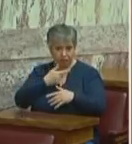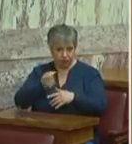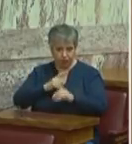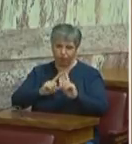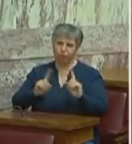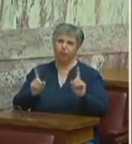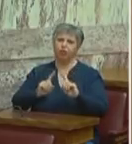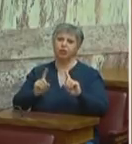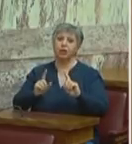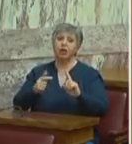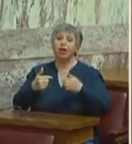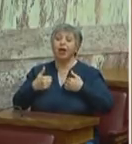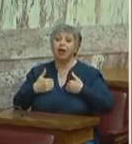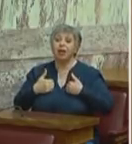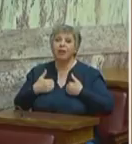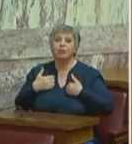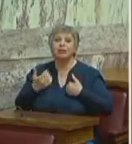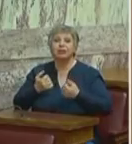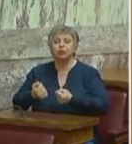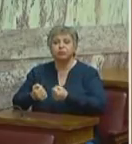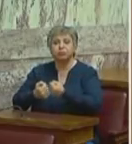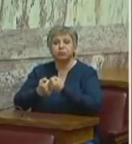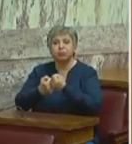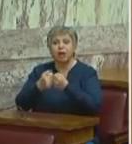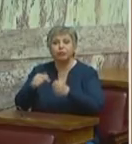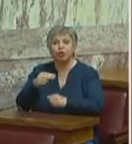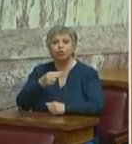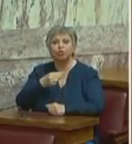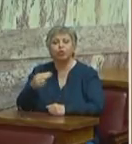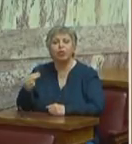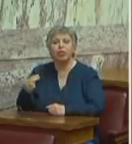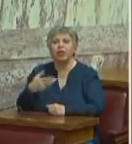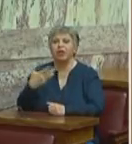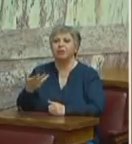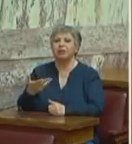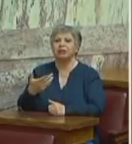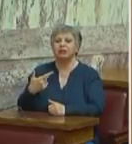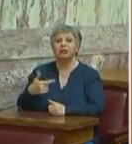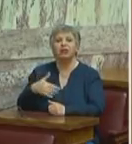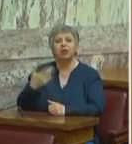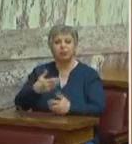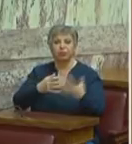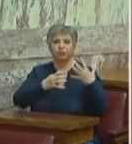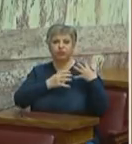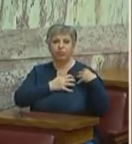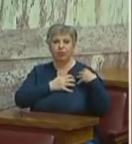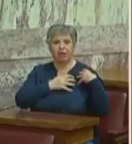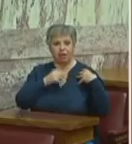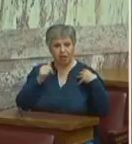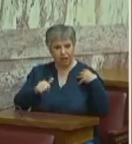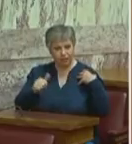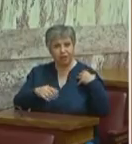υπερασπιζόμαστε με αίσθημα ευθύνης μια γραμμή που έχει χαραχτεί εδώ και πάνω από 10 χρόνια, μια εθνική